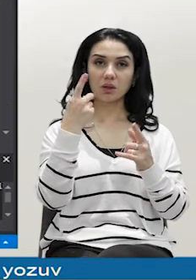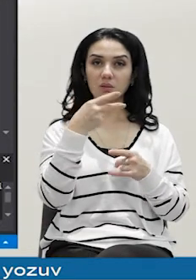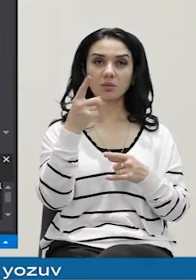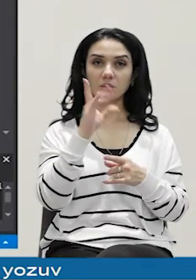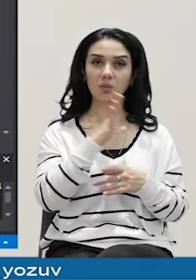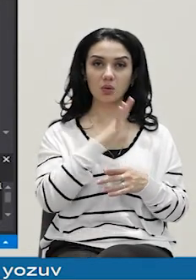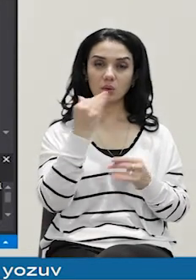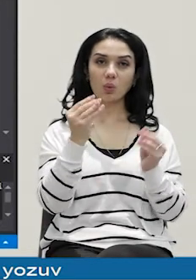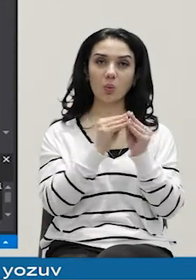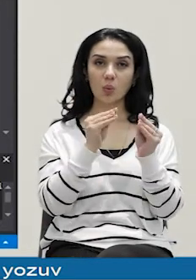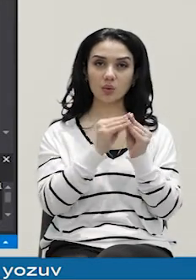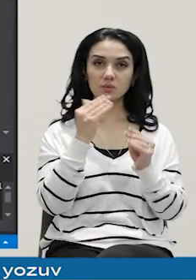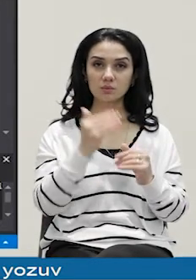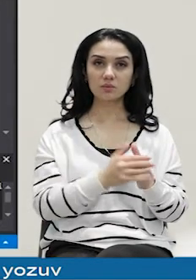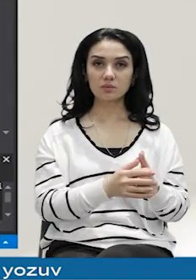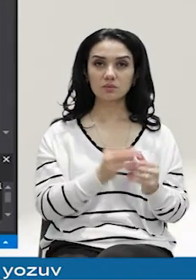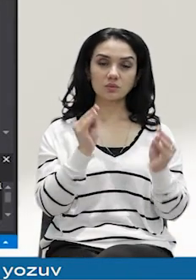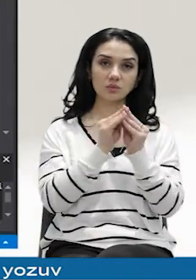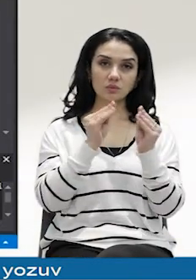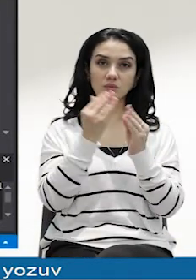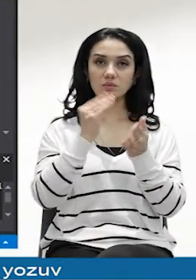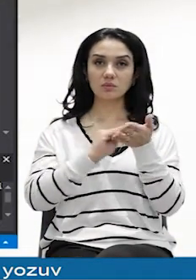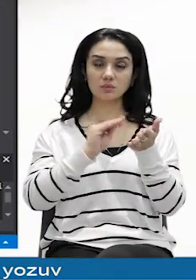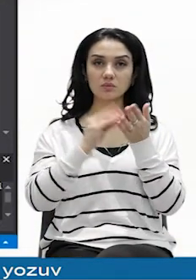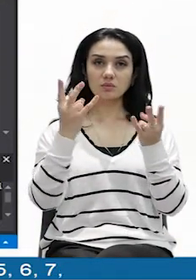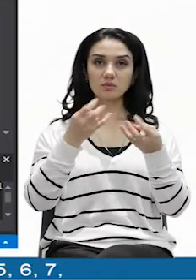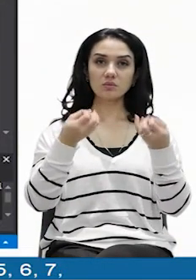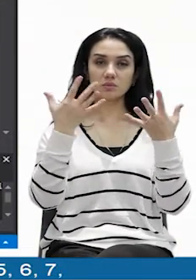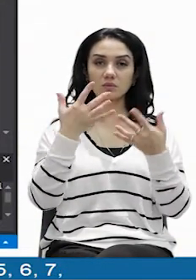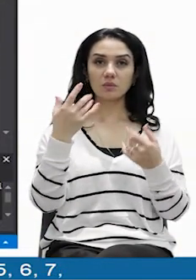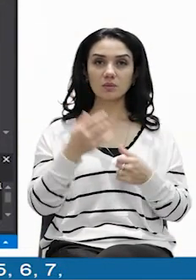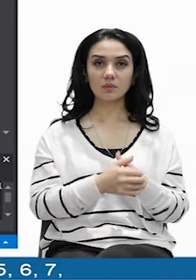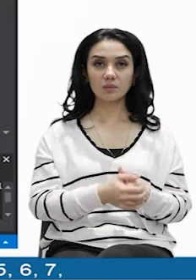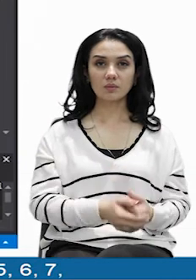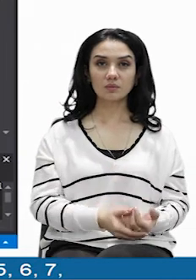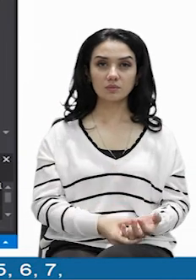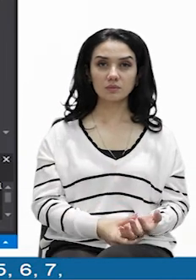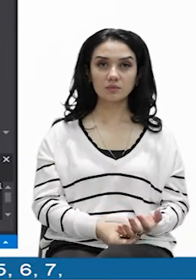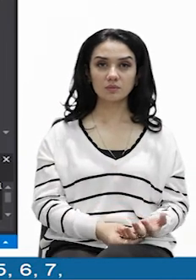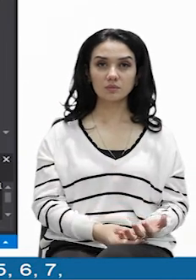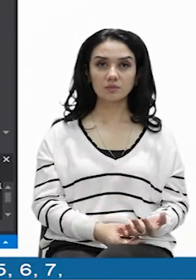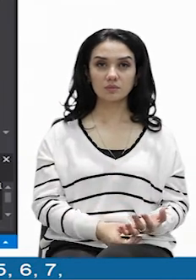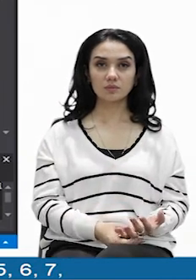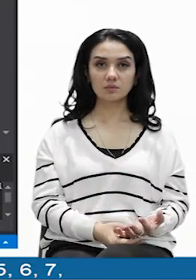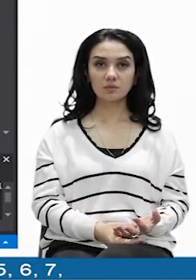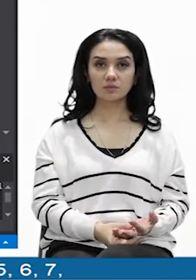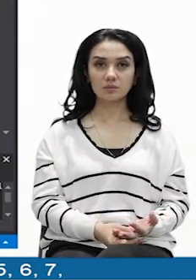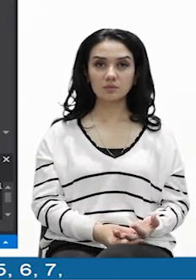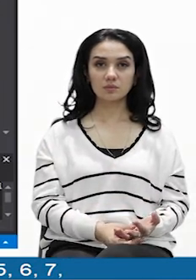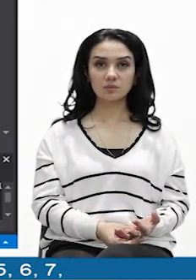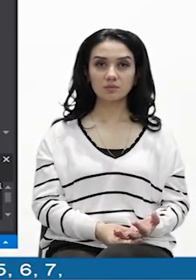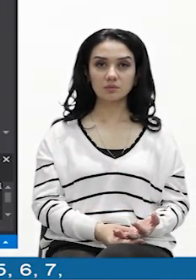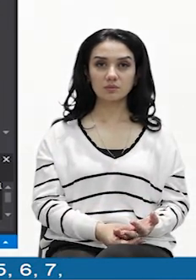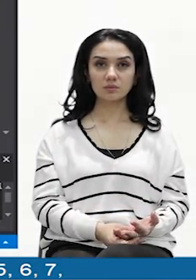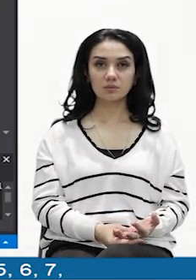10. 10 10 degan yozuv chiqish kerak. Keyin break. To'g'rimi? Break bo'ldi.